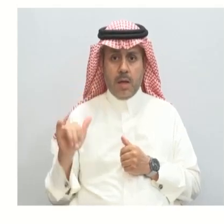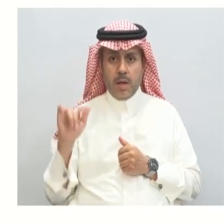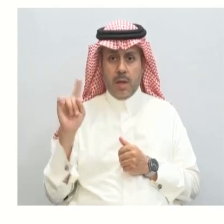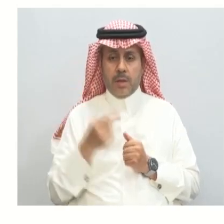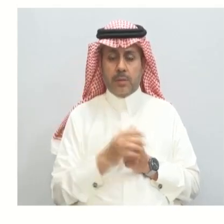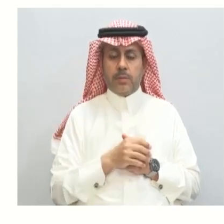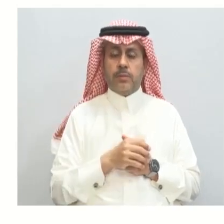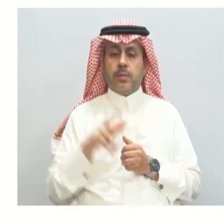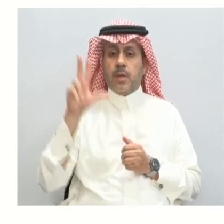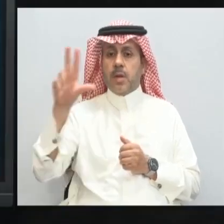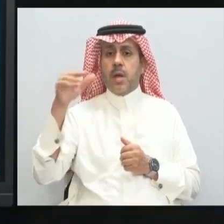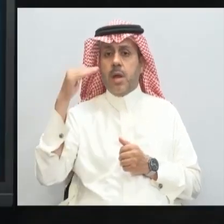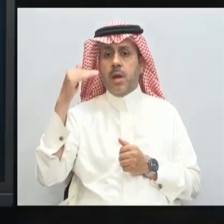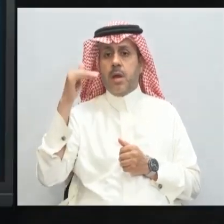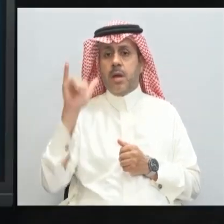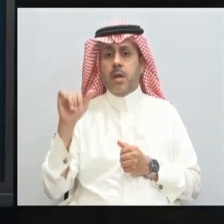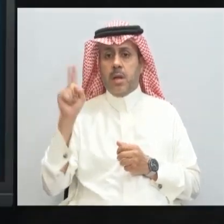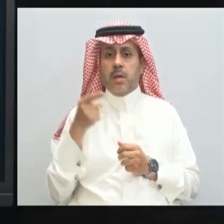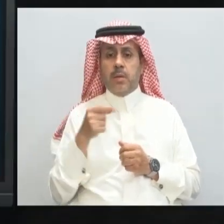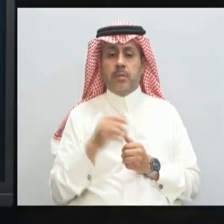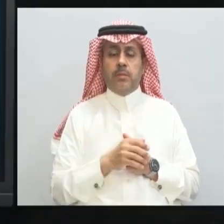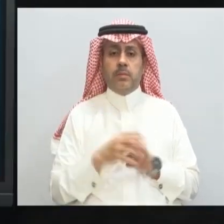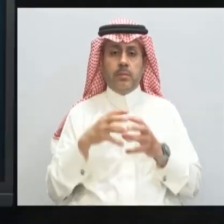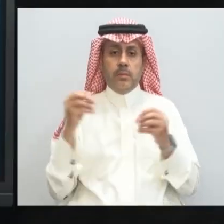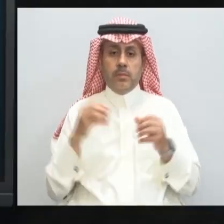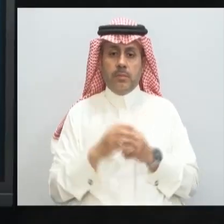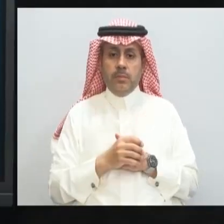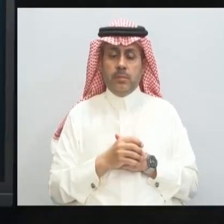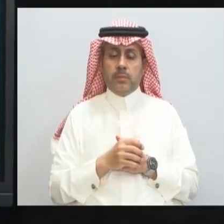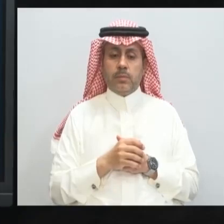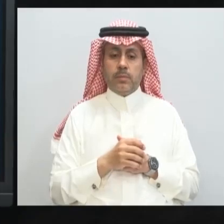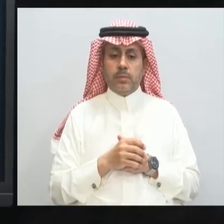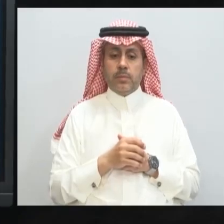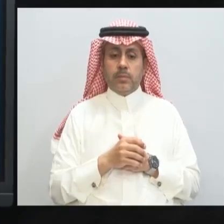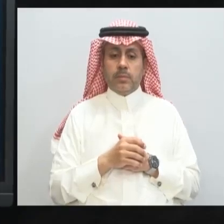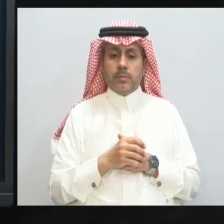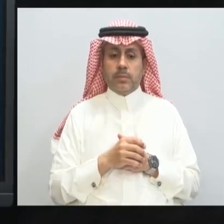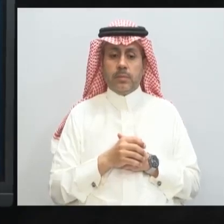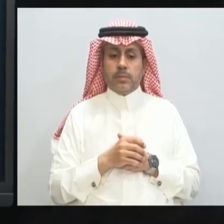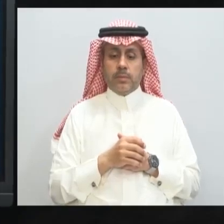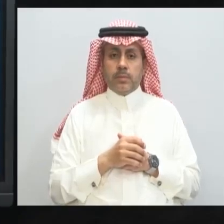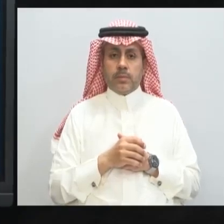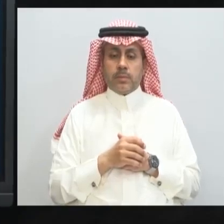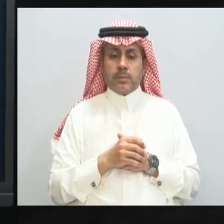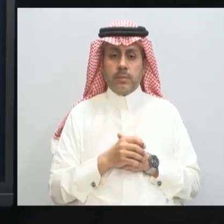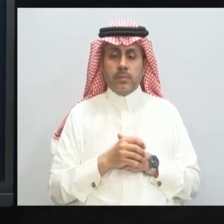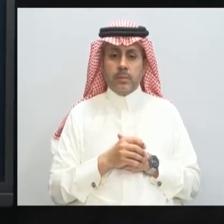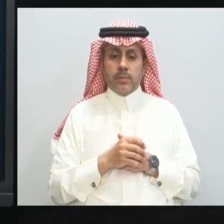ما معنى كلمه الخير في هذه الايه وانه لحب الخير